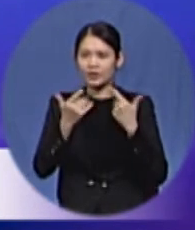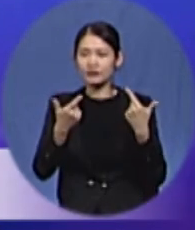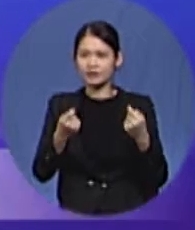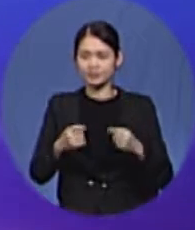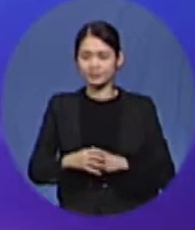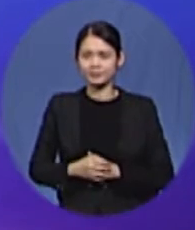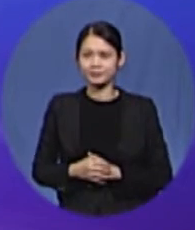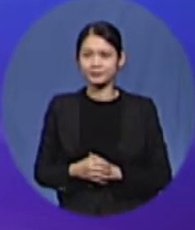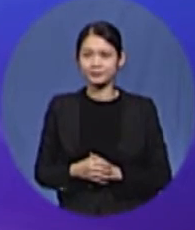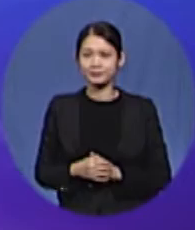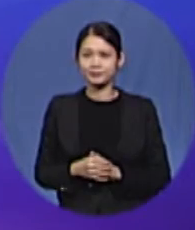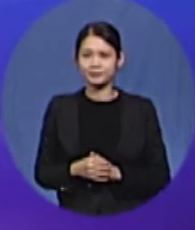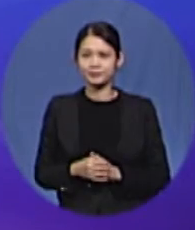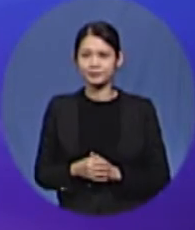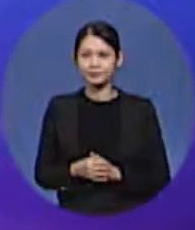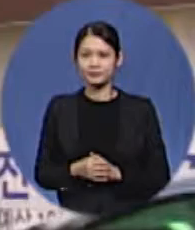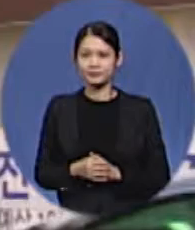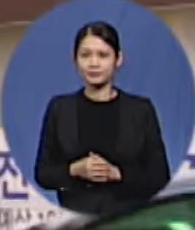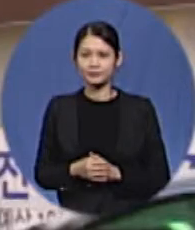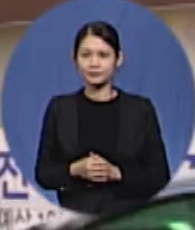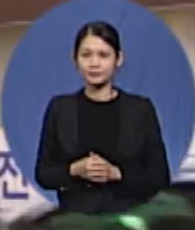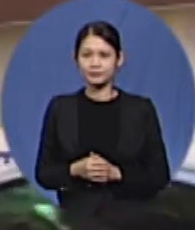기자입니다.